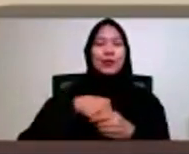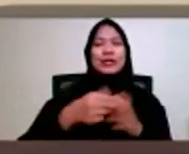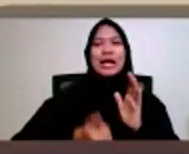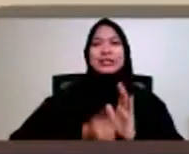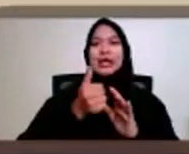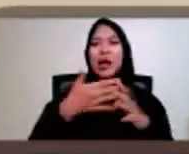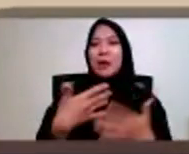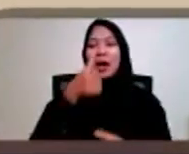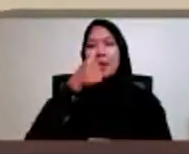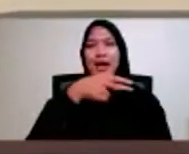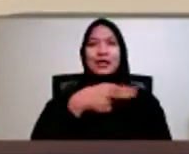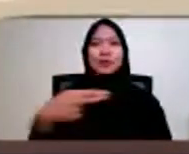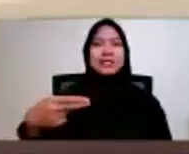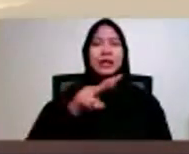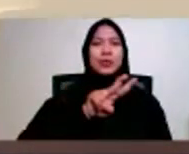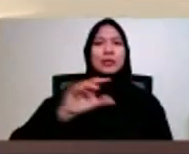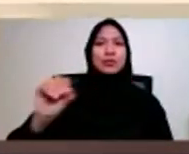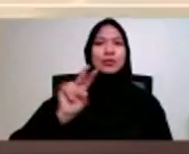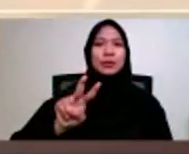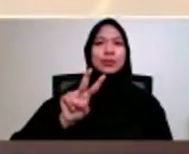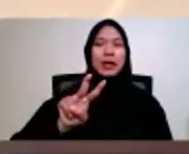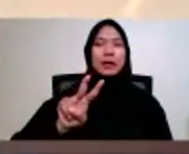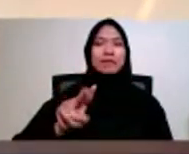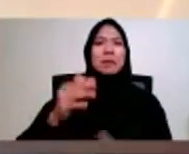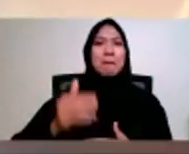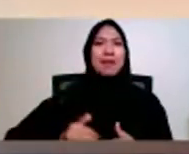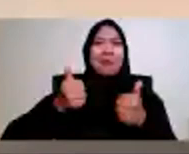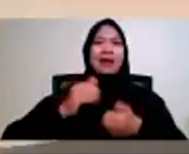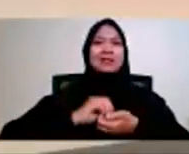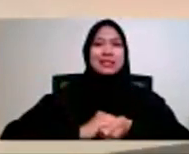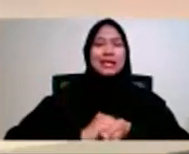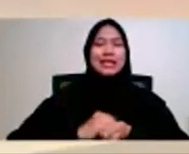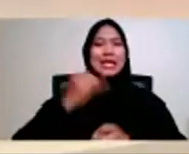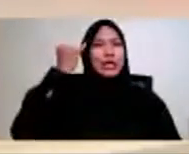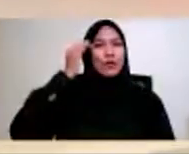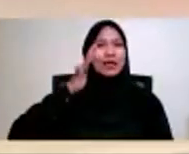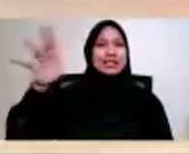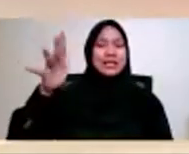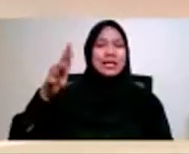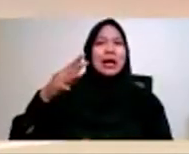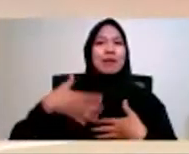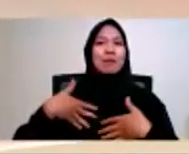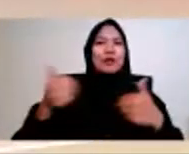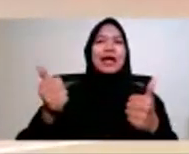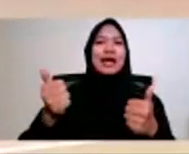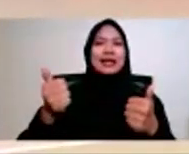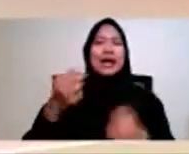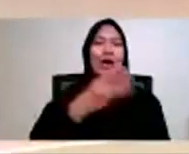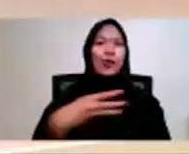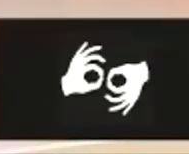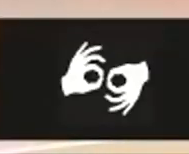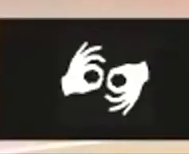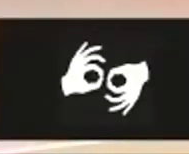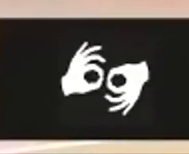Bank Indonesia 2022 memantapkan Sinergi dan inovasi untuk pemulihan ekonomi